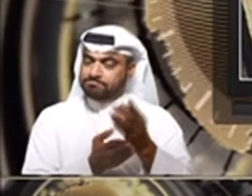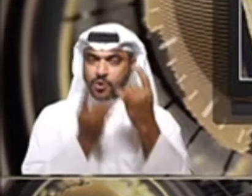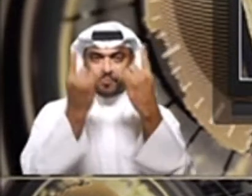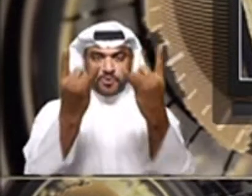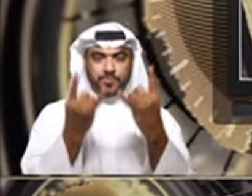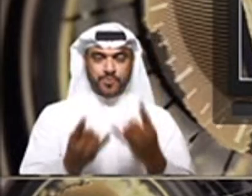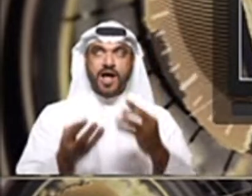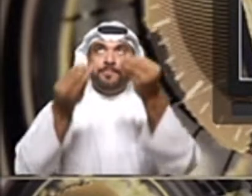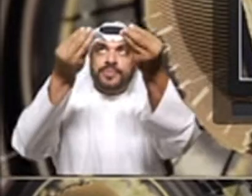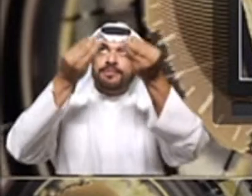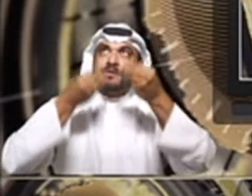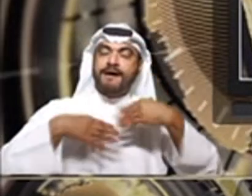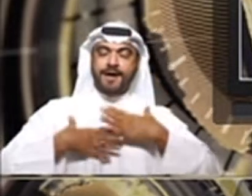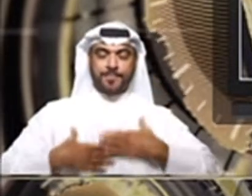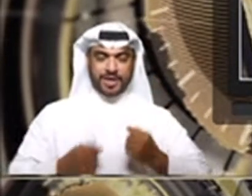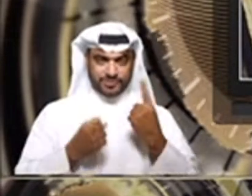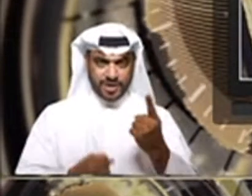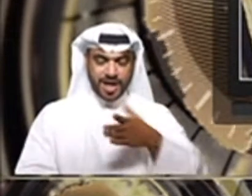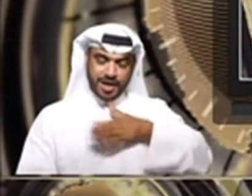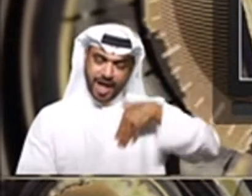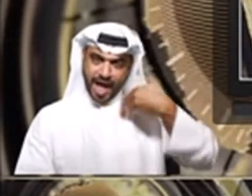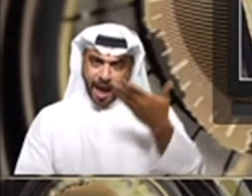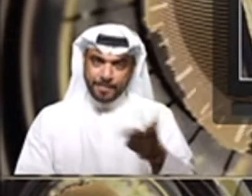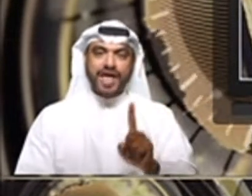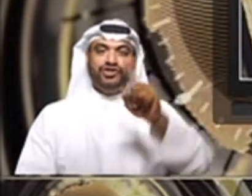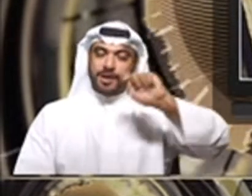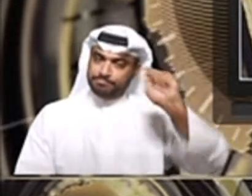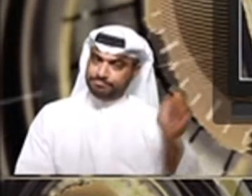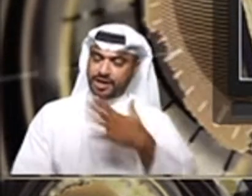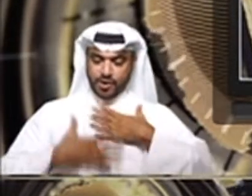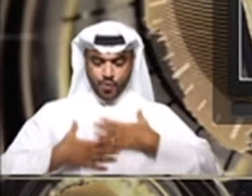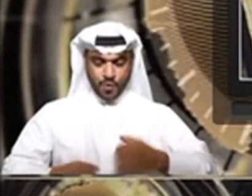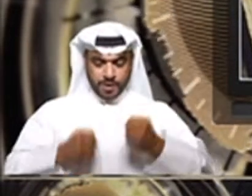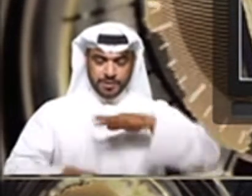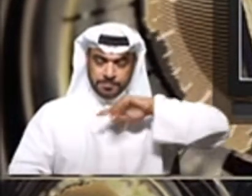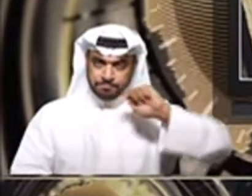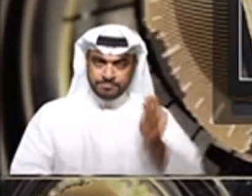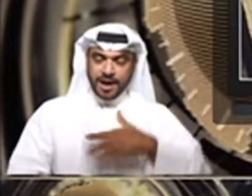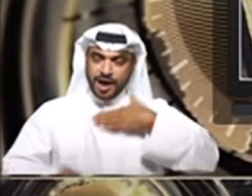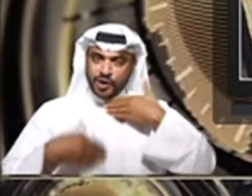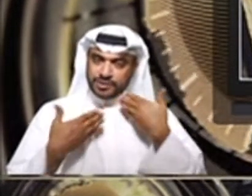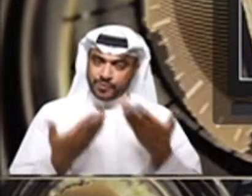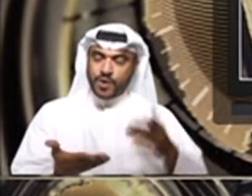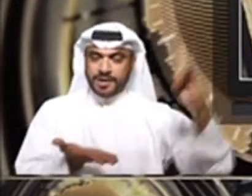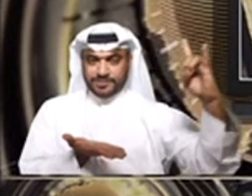ممتاز بتوفيق من الله تعالى، معربا عن أمله بسرعة انتهاء من رحلة علاجه